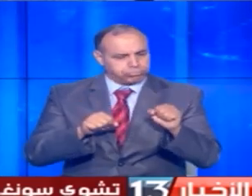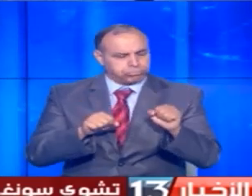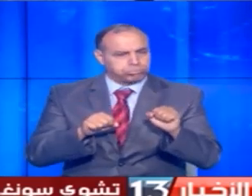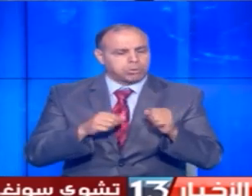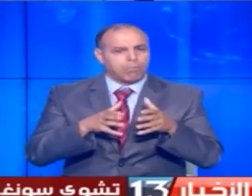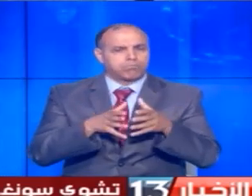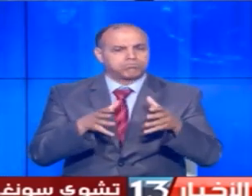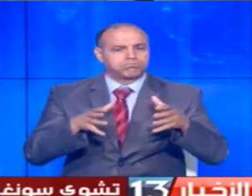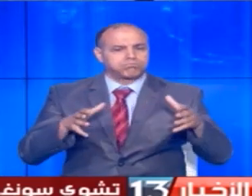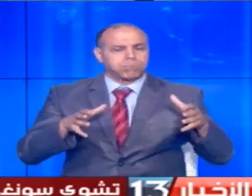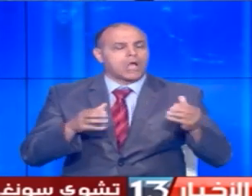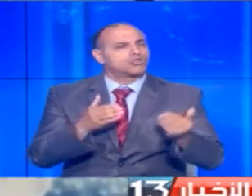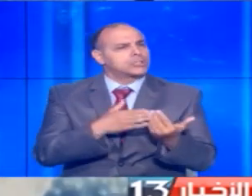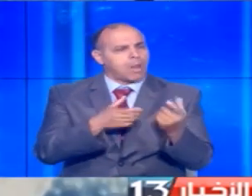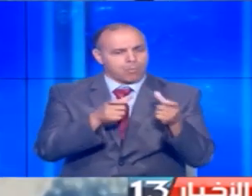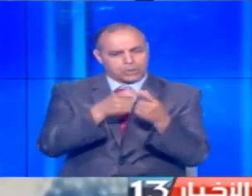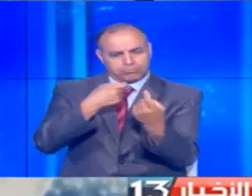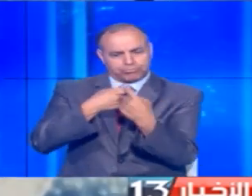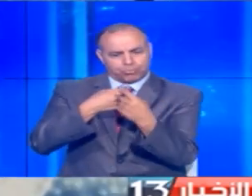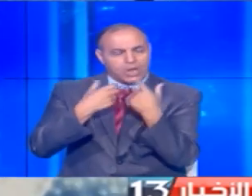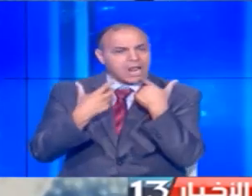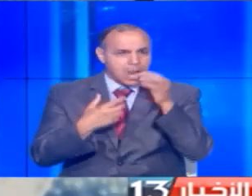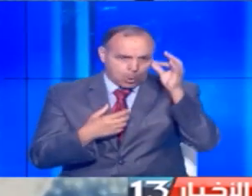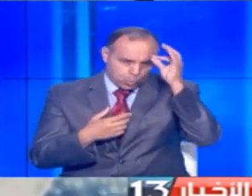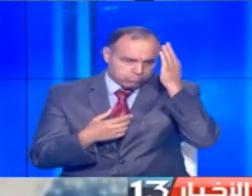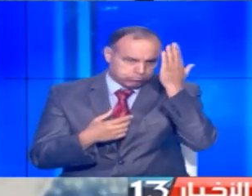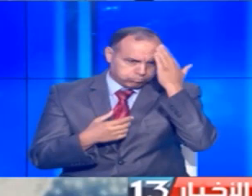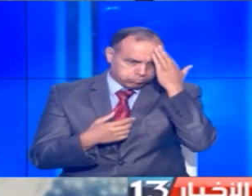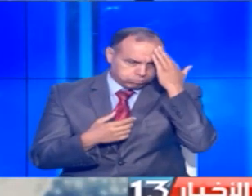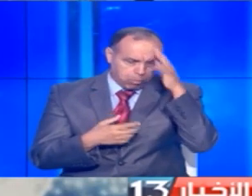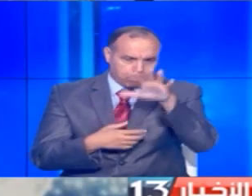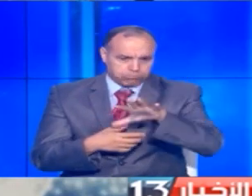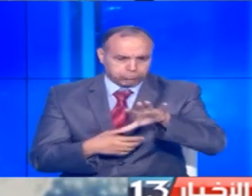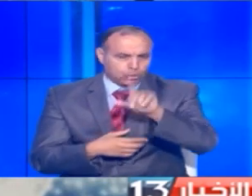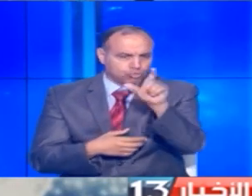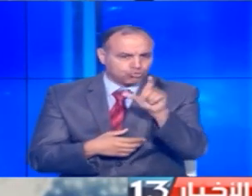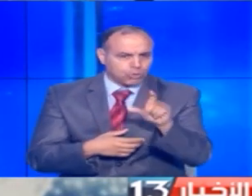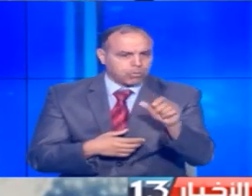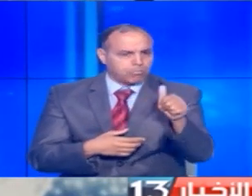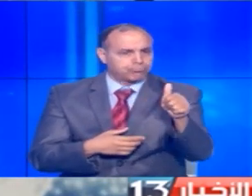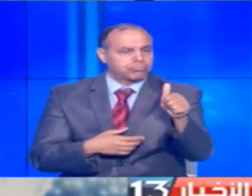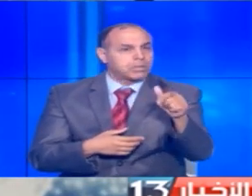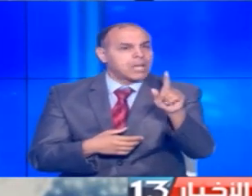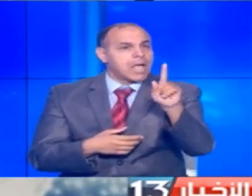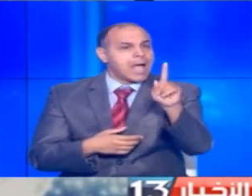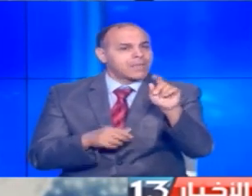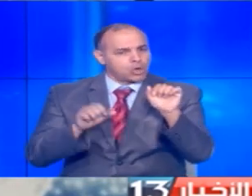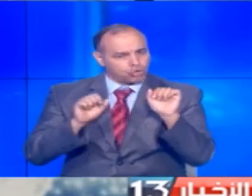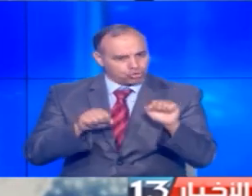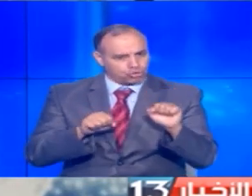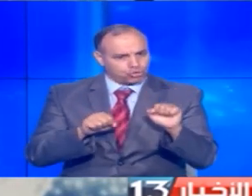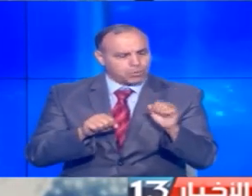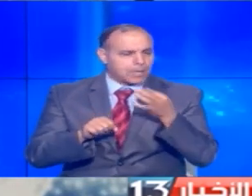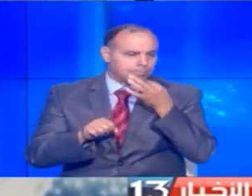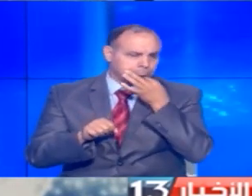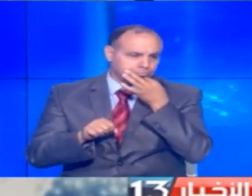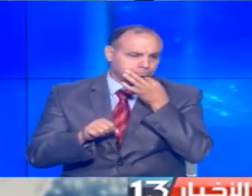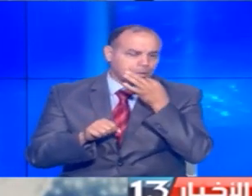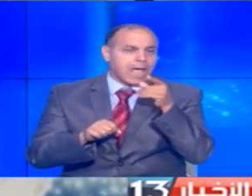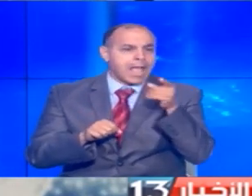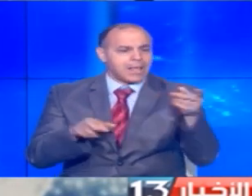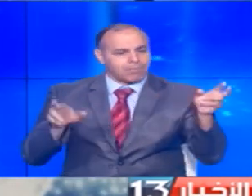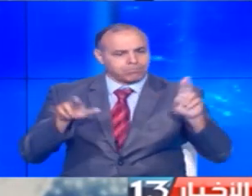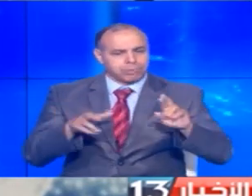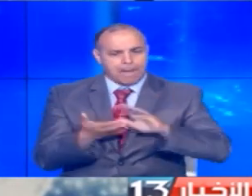التوسع لبلدان جديدة. نعلم أن تونس تتمتع بموقع جغرافي مميز ويمكن لها الاستفادة من إعادة